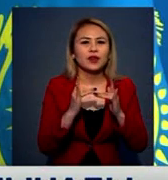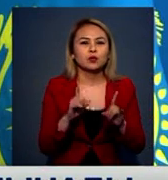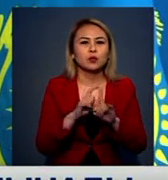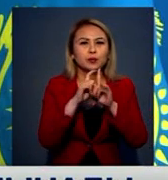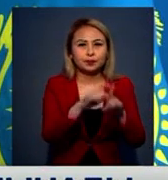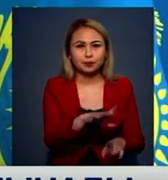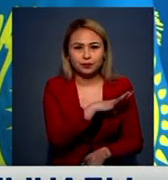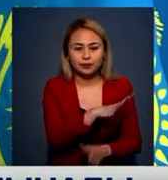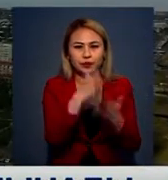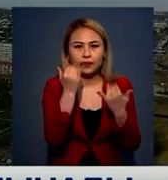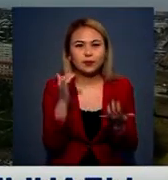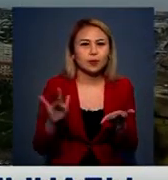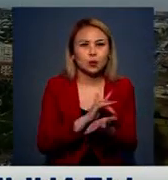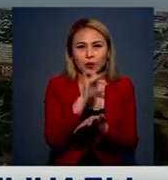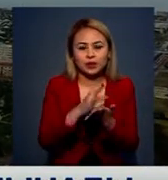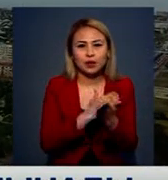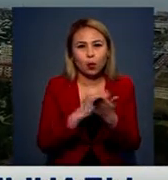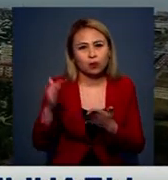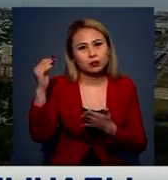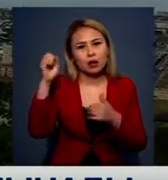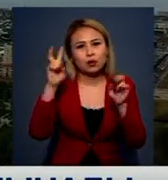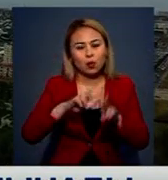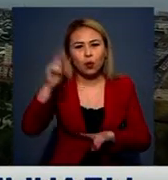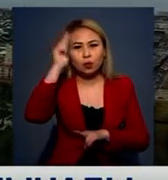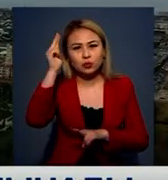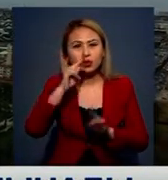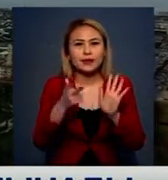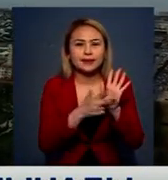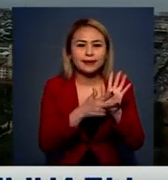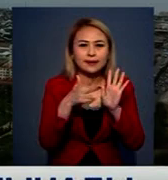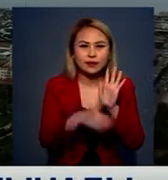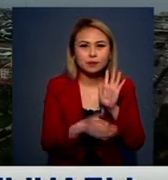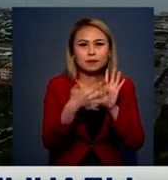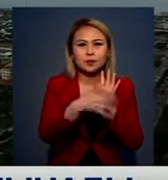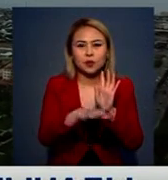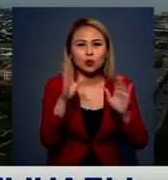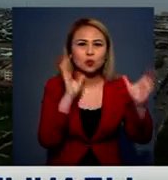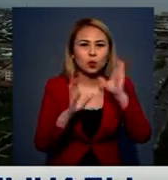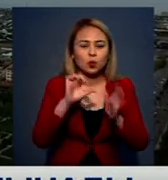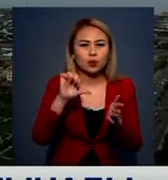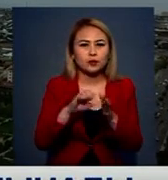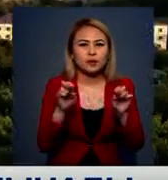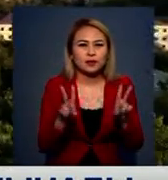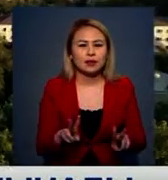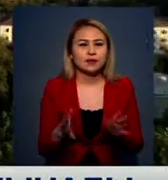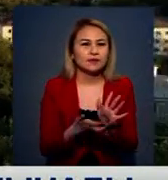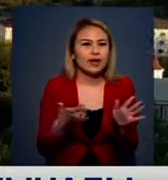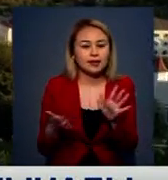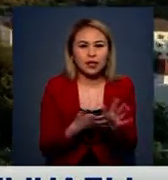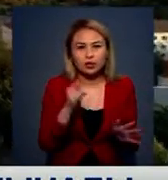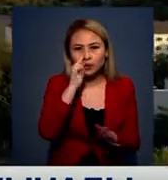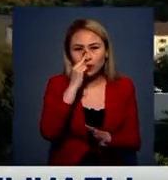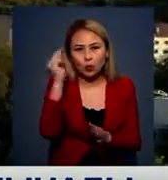жатақханаларда сөз болды. Қазір қаладағы жоғары және орта арнаулы оқу орындарына 8050 студентке орын жетіспейді. Айта